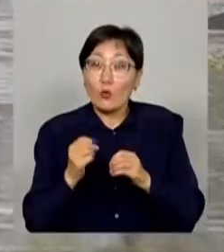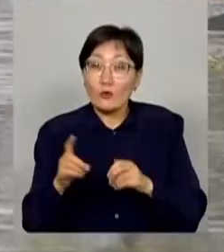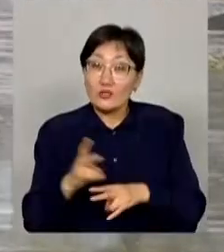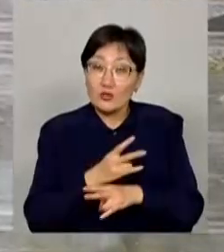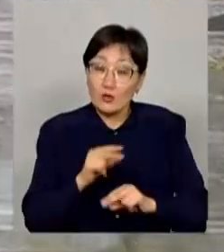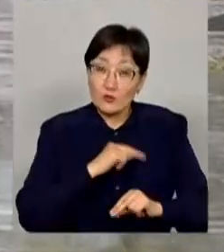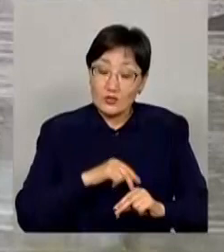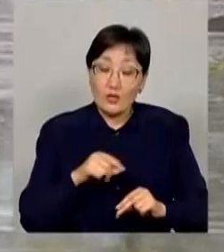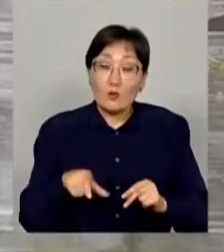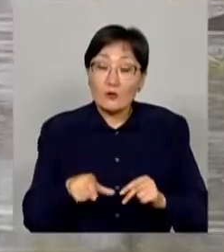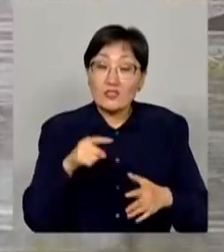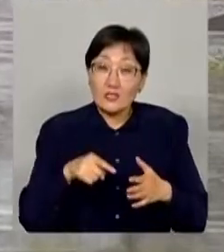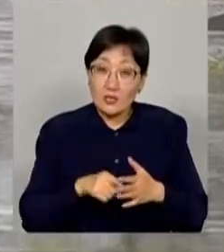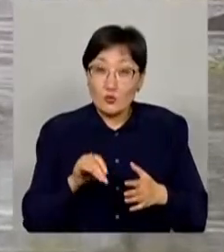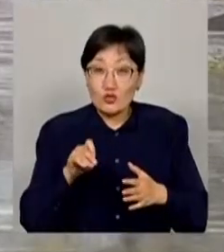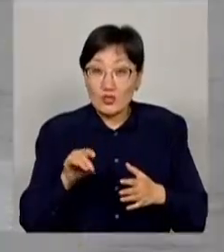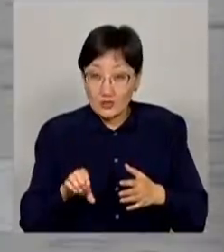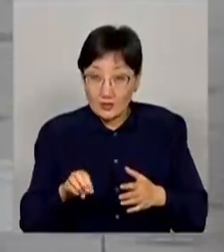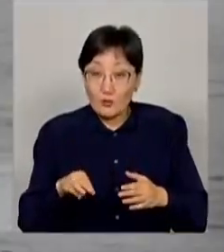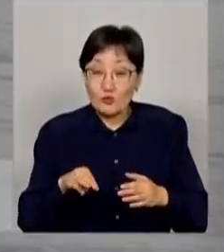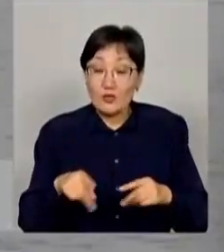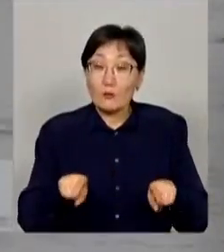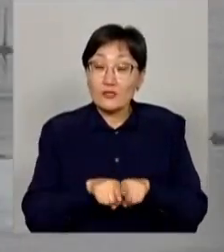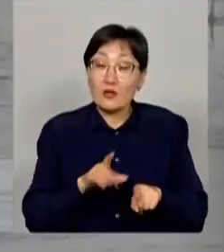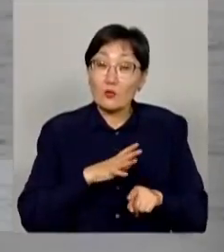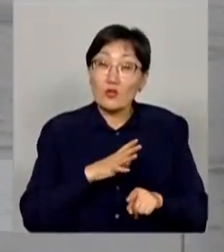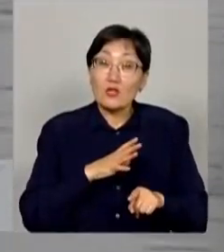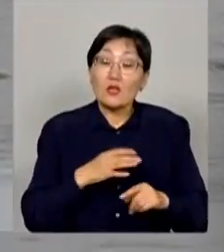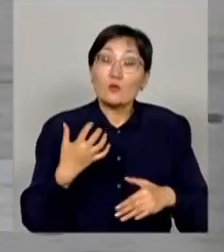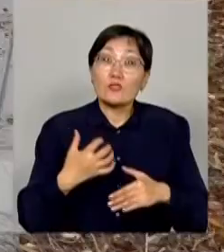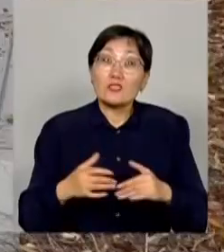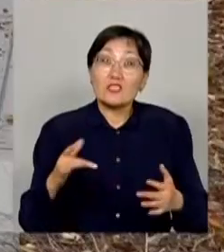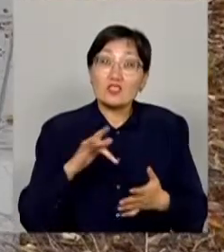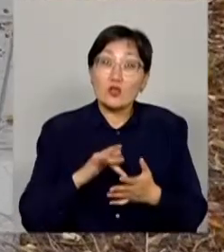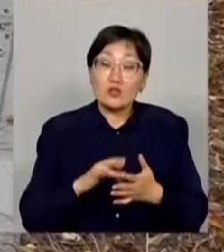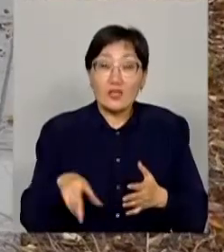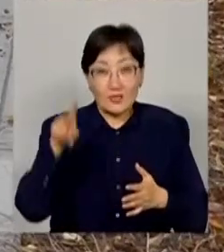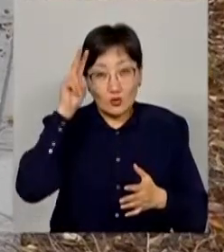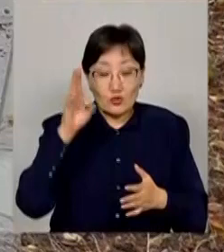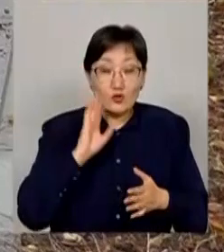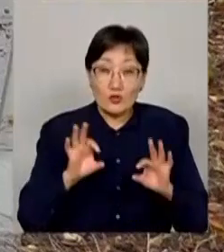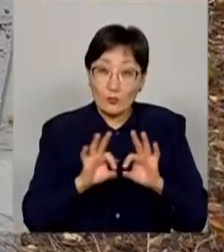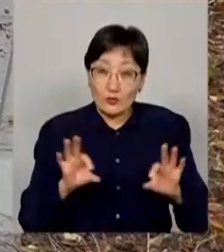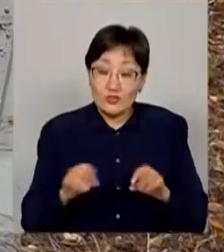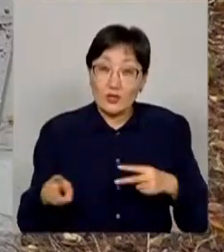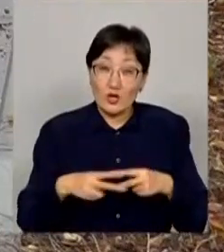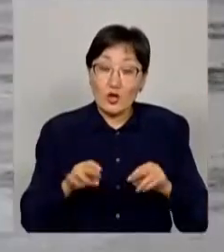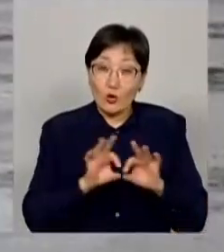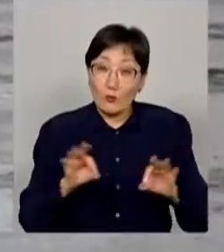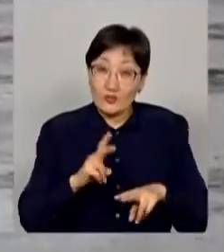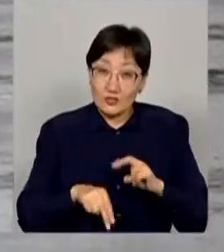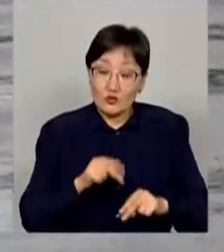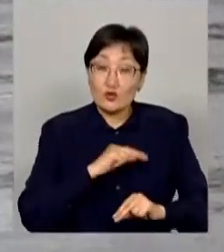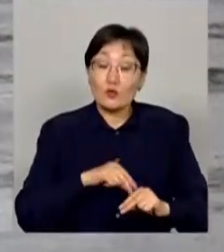Жол мәселесі Өжет шағын ауданында да болған. Осыған дейін елді мекенде орталық су және кәріз жүйесіне жаппай қосу үшін құбыр жүргізілді.